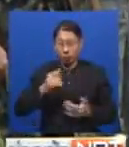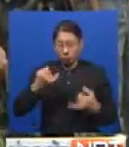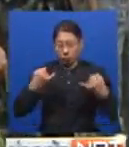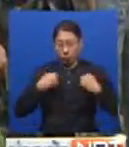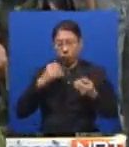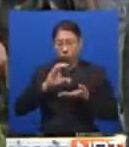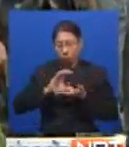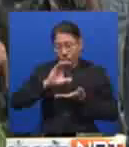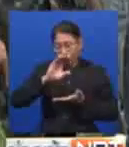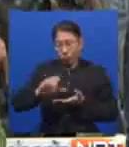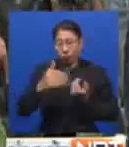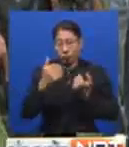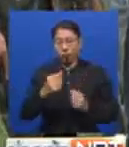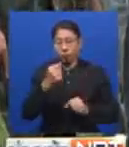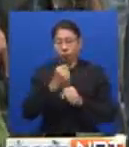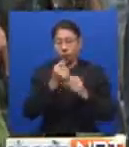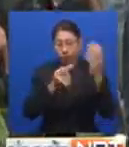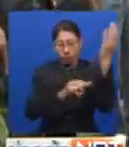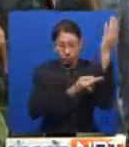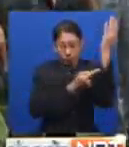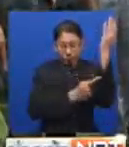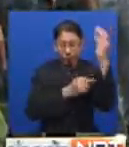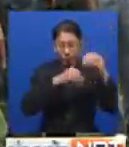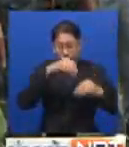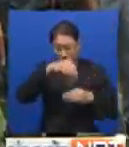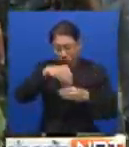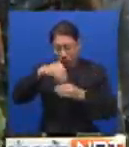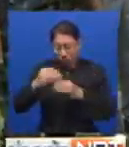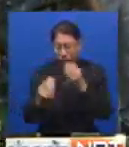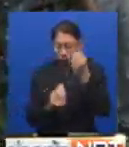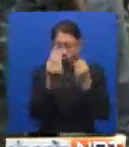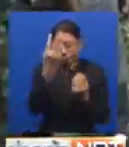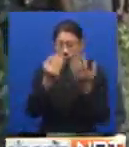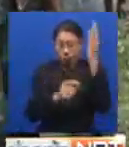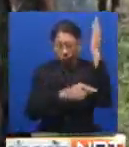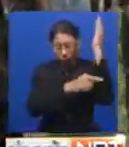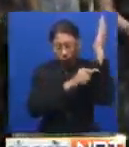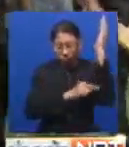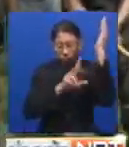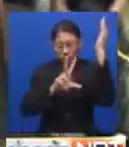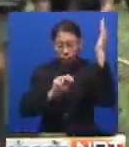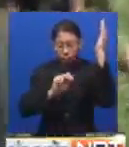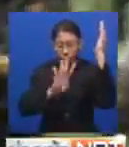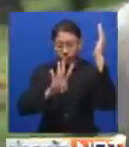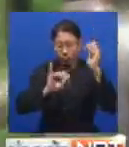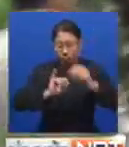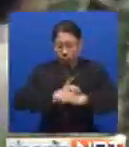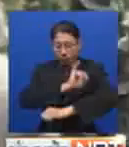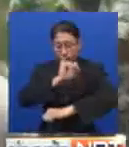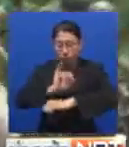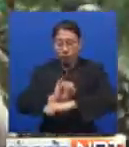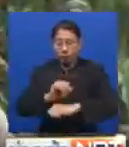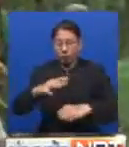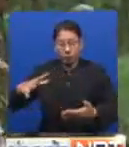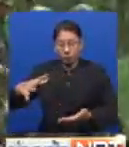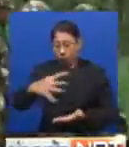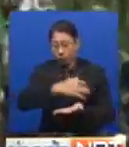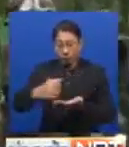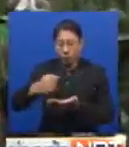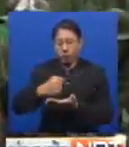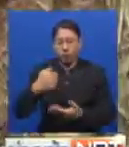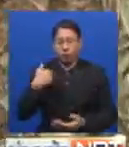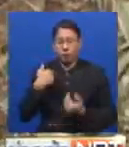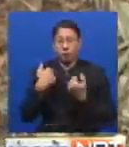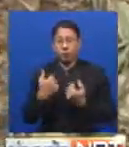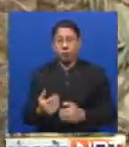รุกเข้าไปในสวนยางนะคะแล้วก็ไปปลูกสวนยางพาราถึง34 ไร่ก็เลยต้องเข้าไปดำเนินการค่ะ